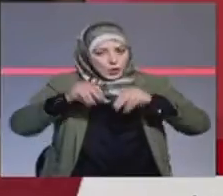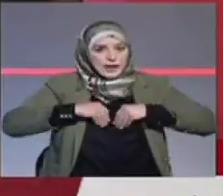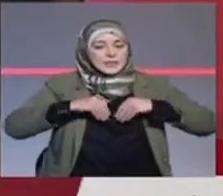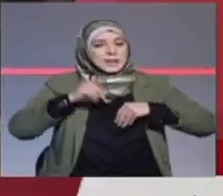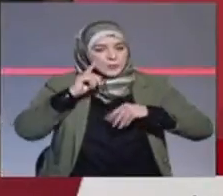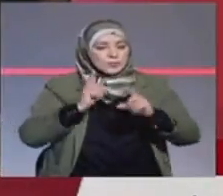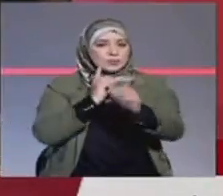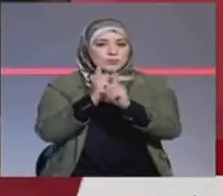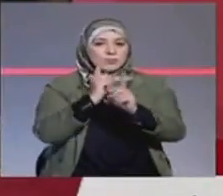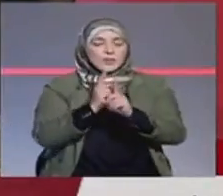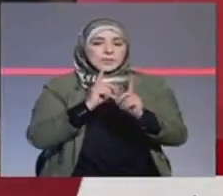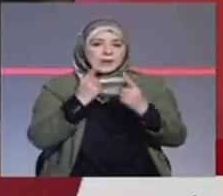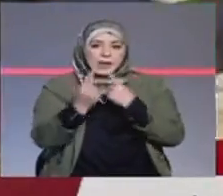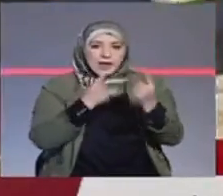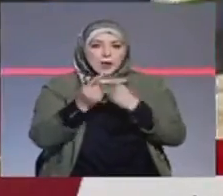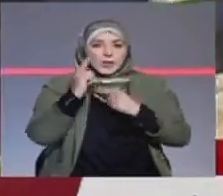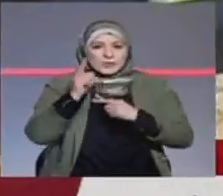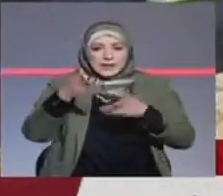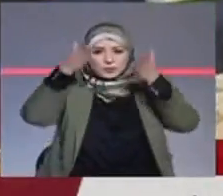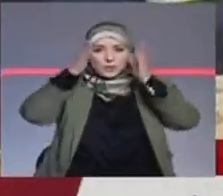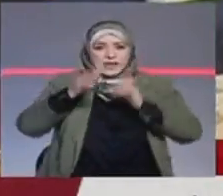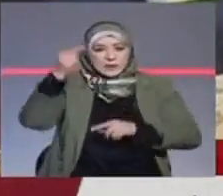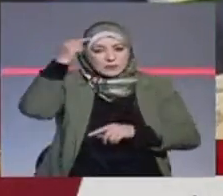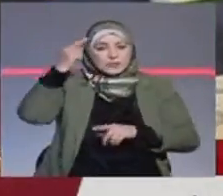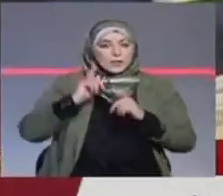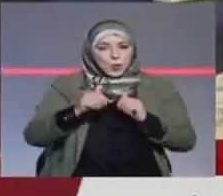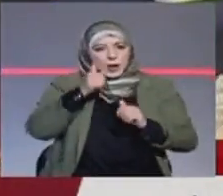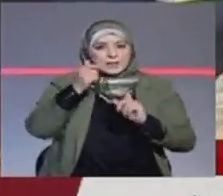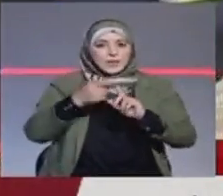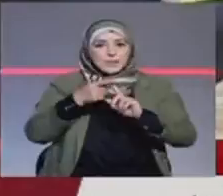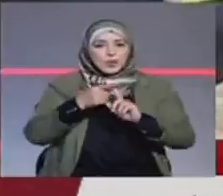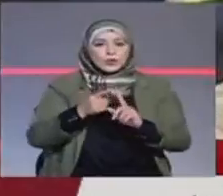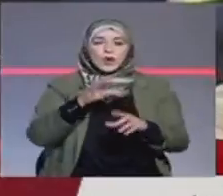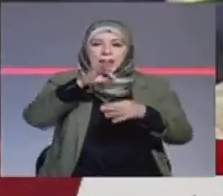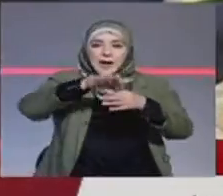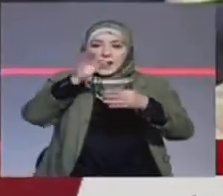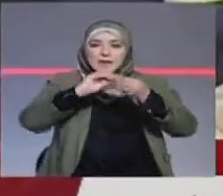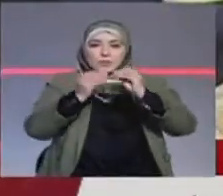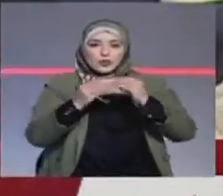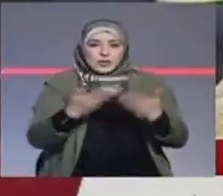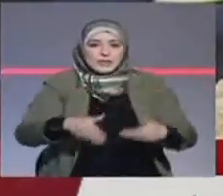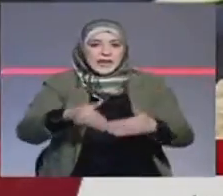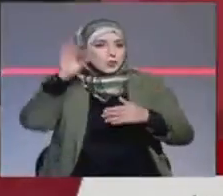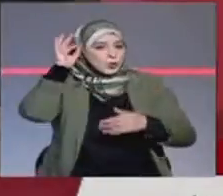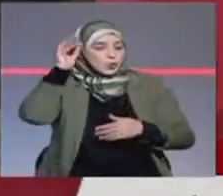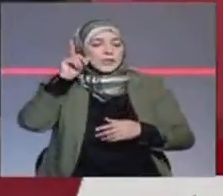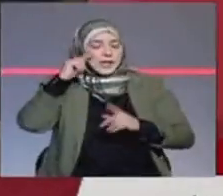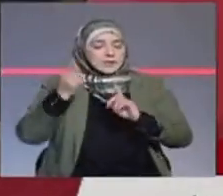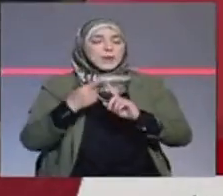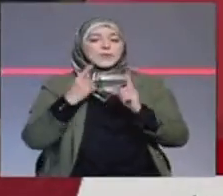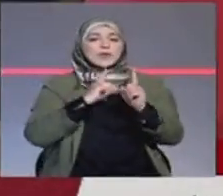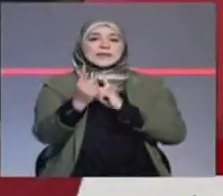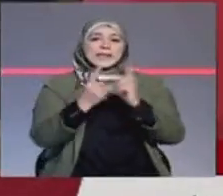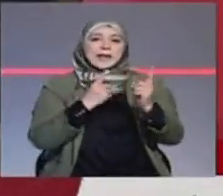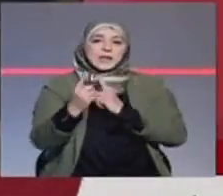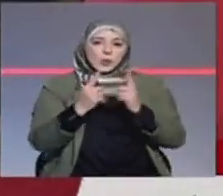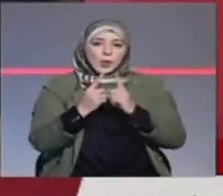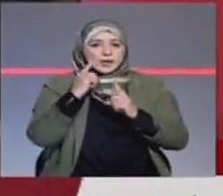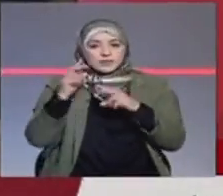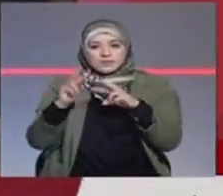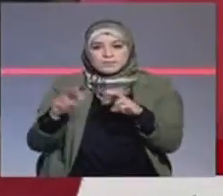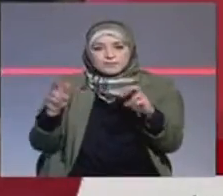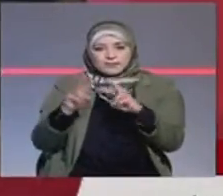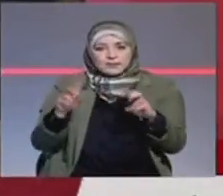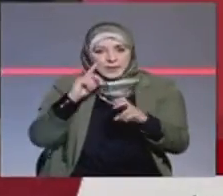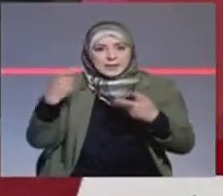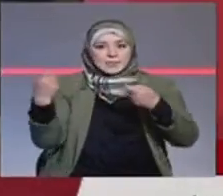حرصا منه على الوفاء لقناعته الثابتة أنه لا سبيل لحل مشكلات البلاد إلا عن طريق الحوار بحثا